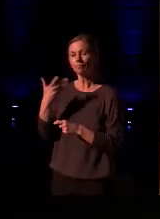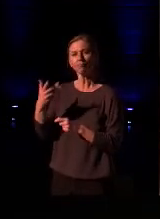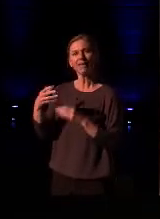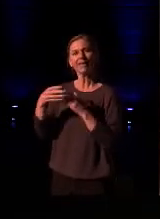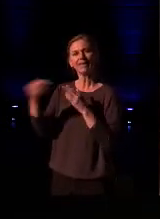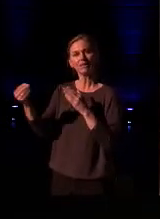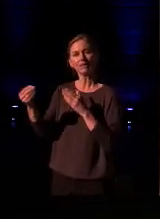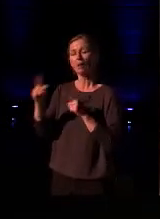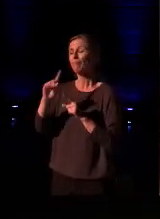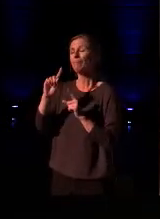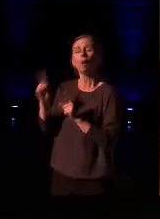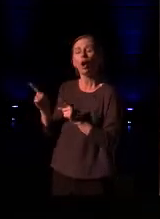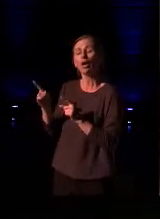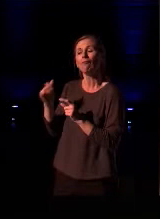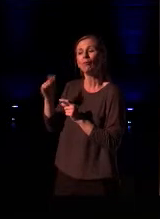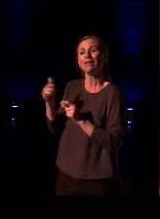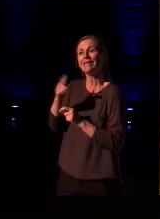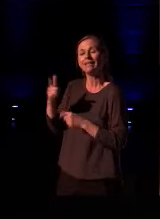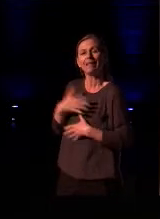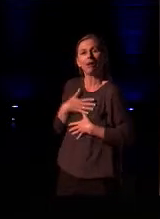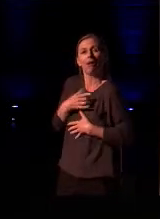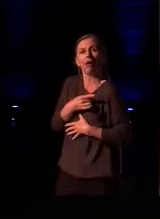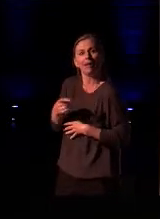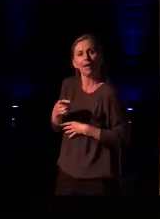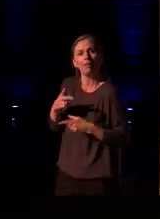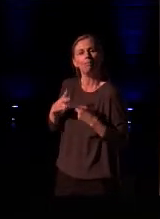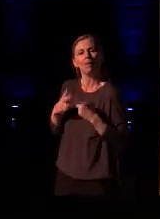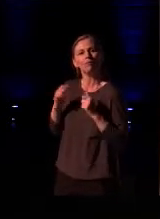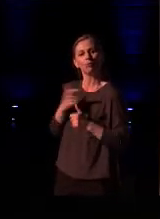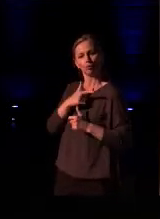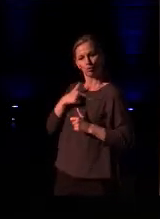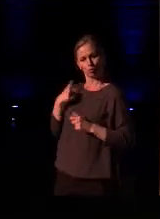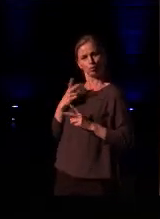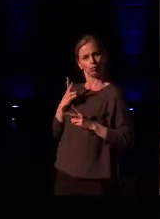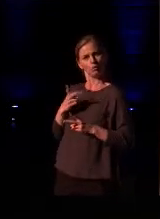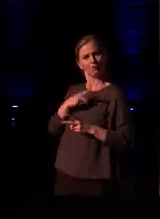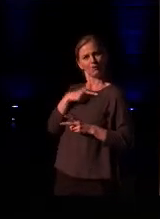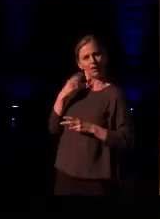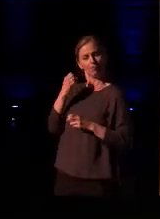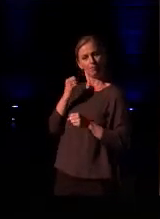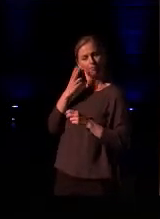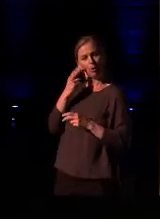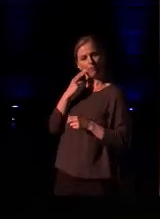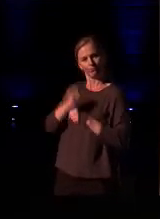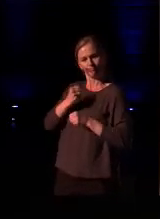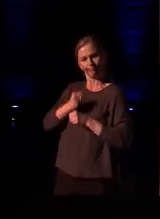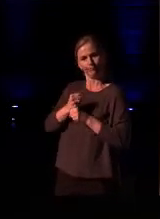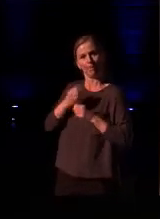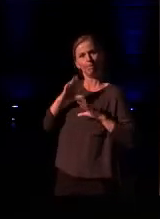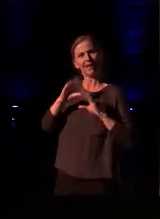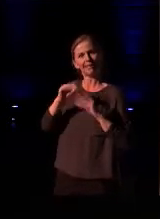ressurs, ikke bare fordi de glad i, men for oss andre som skal klare å få til bedre tjenester.